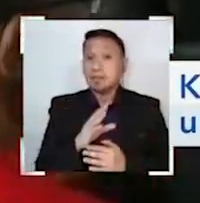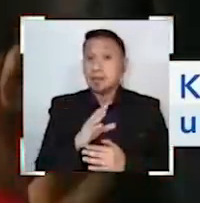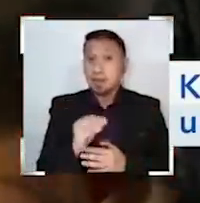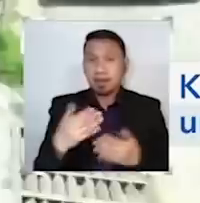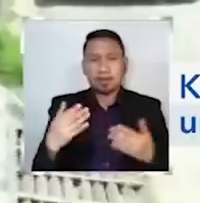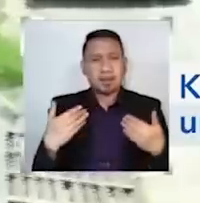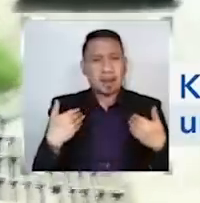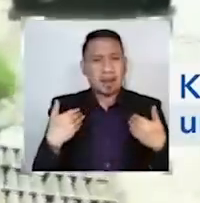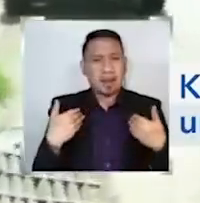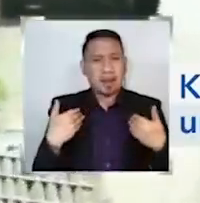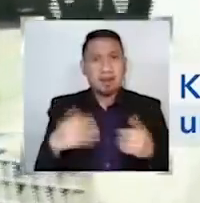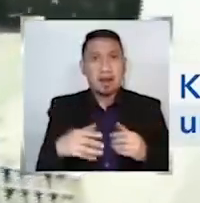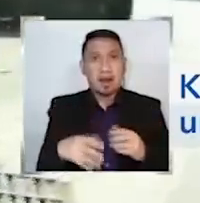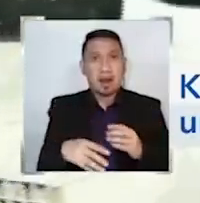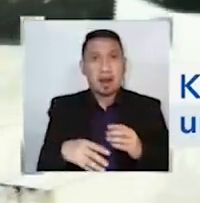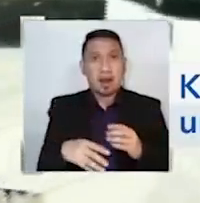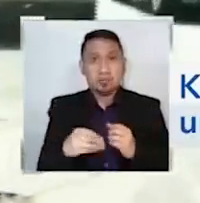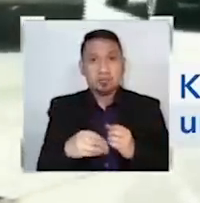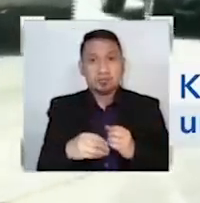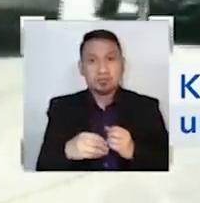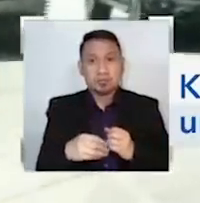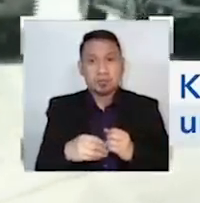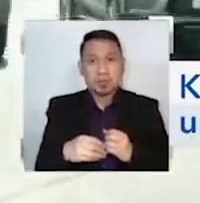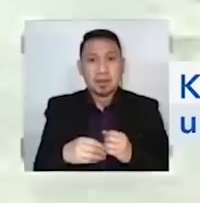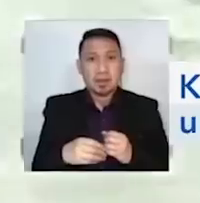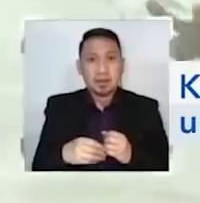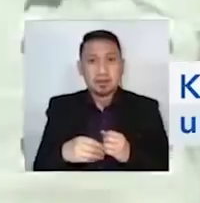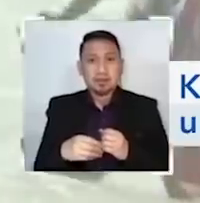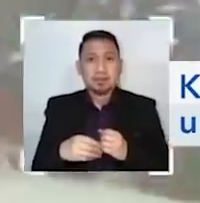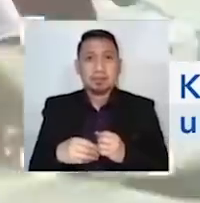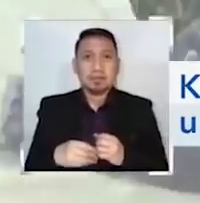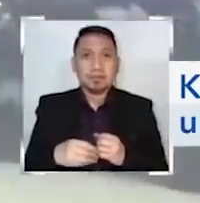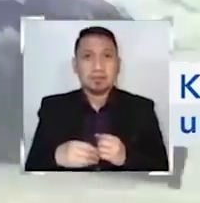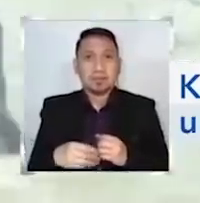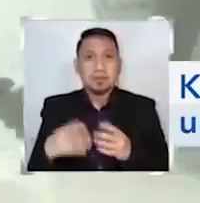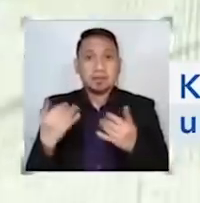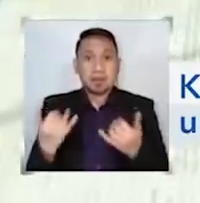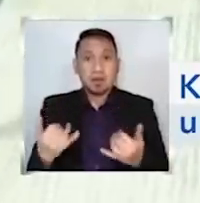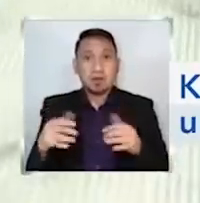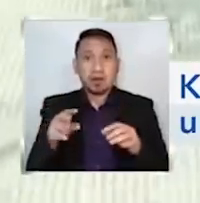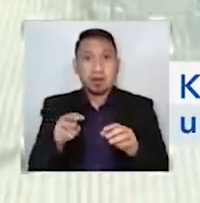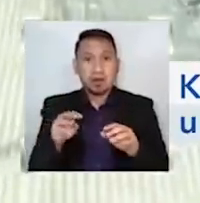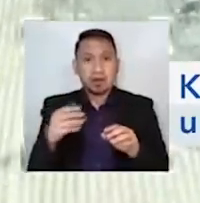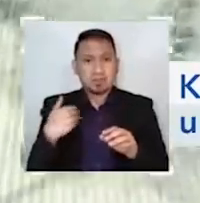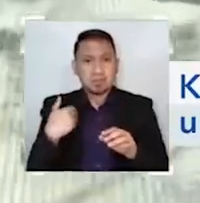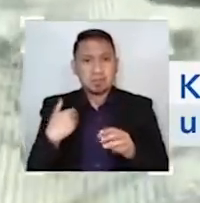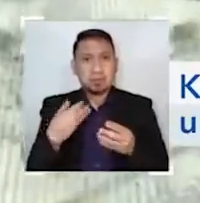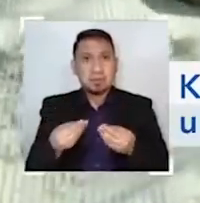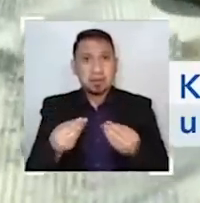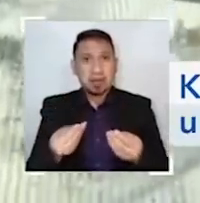ng Metro Manila. Sa Lawag, Ilocos Norte nga, may mga mascot din at pamimigay pa ng candy.